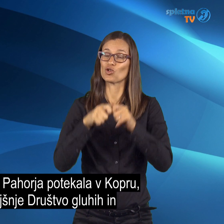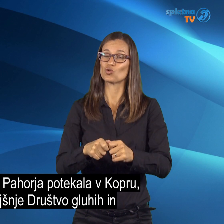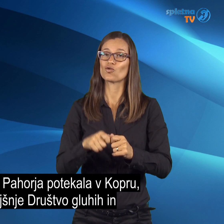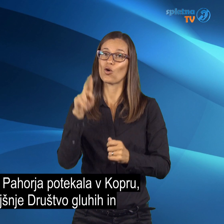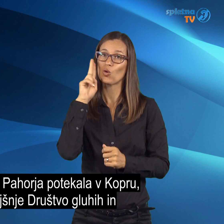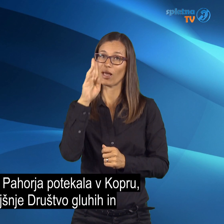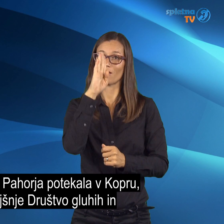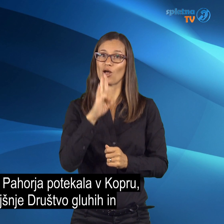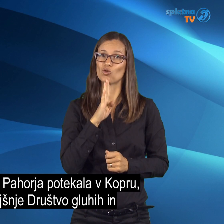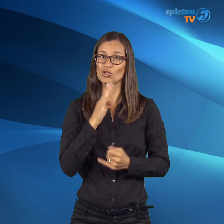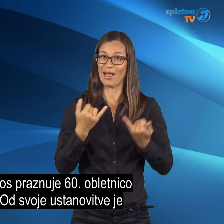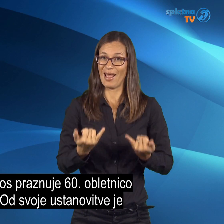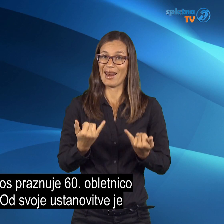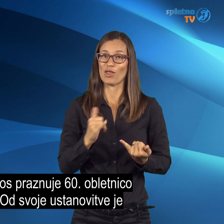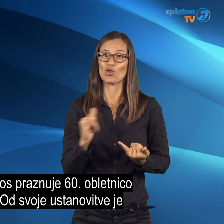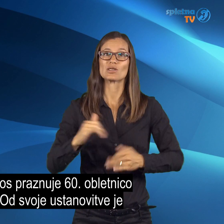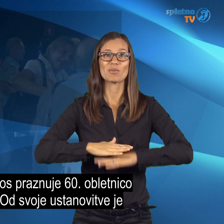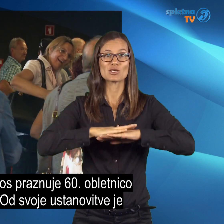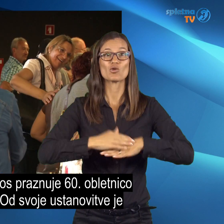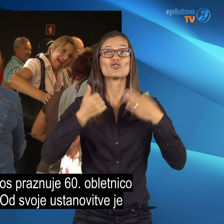60. obletnico delovanja.